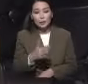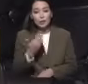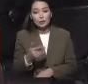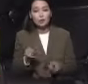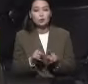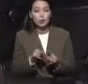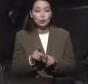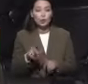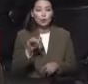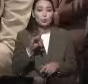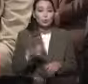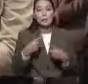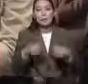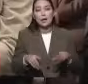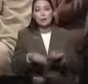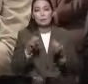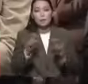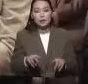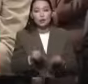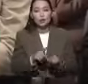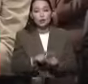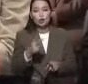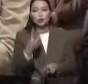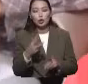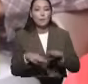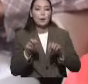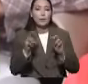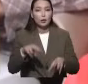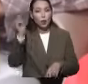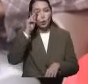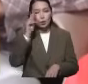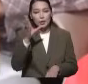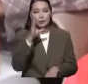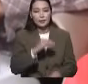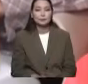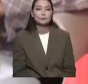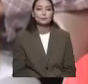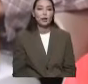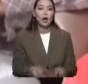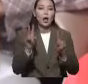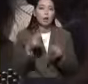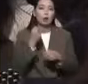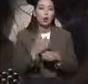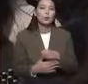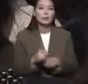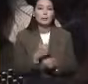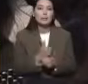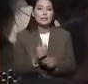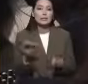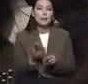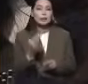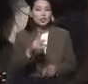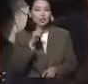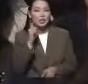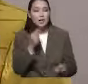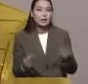курс арқылы басқа мамандықтарды оқып, ұнайтын мамандығымен жұмыс жасай алады. Аталған орталықтардың басты мақсаты жастардың жан шақты